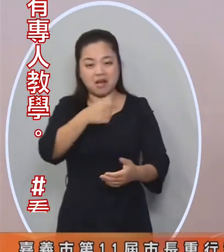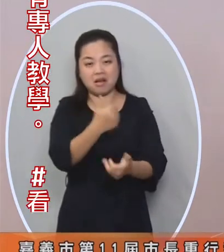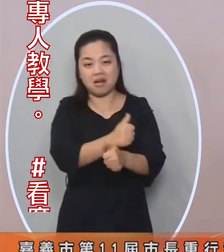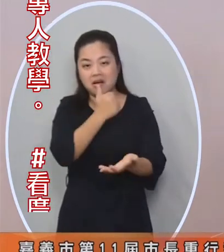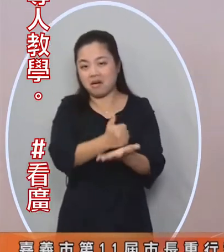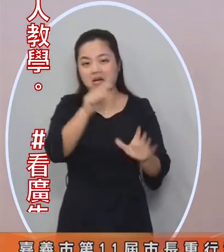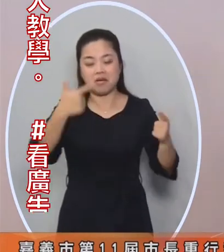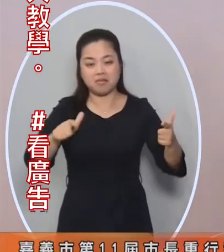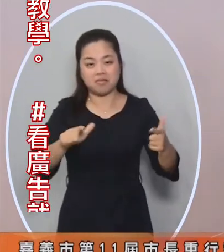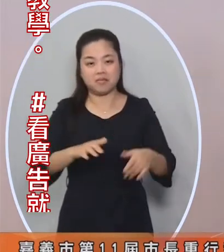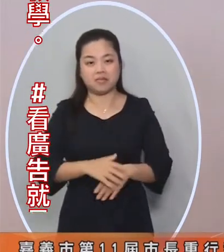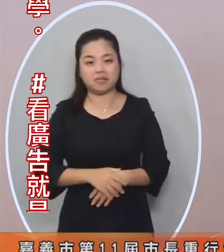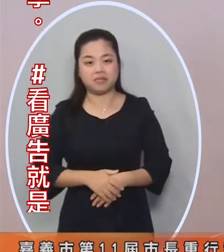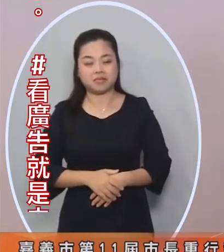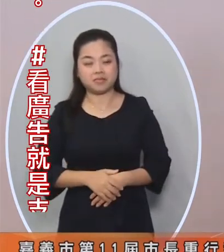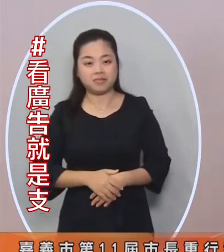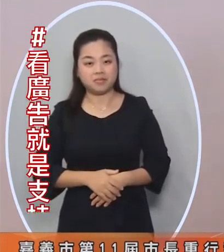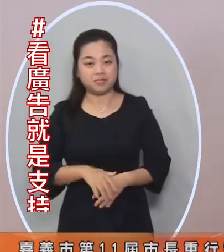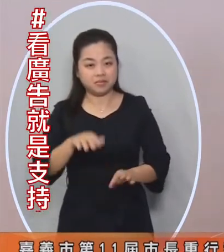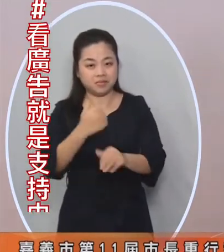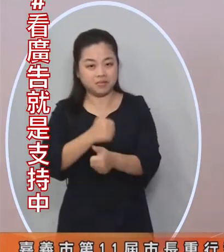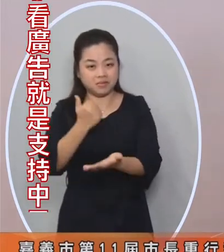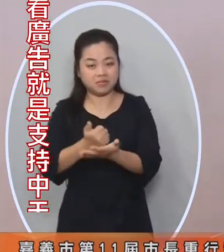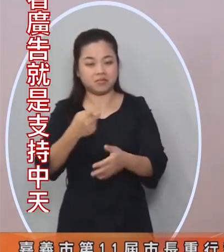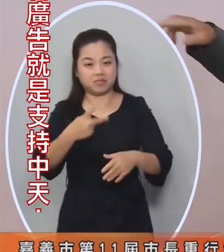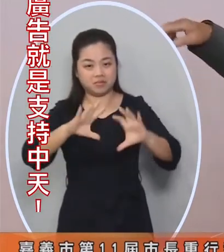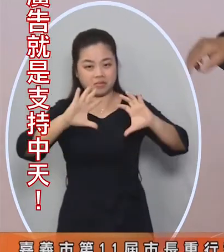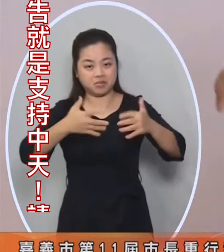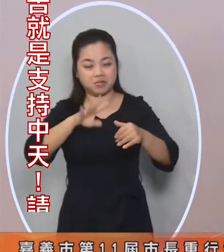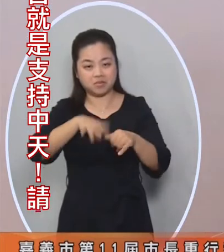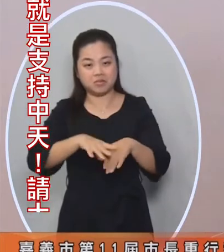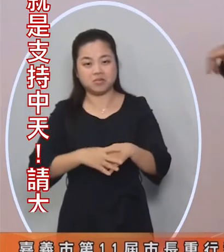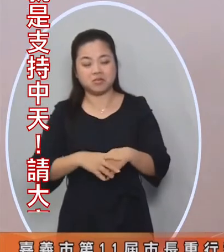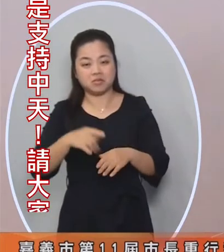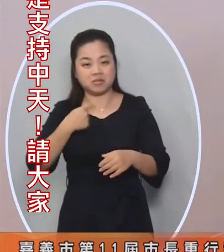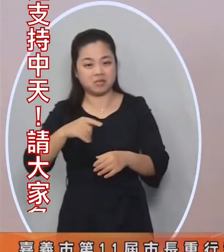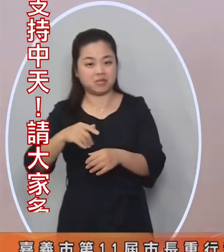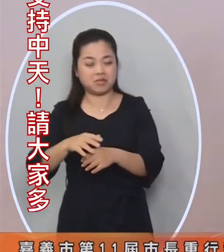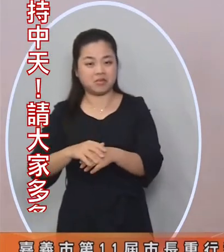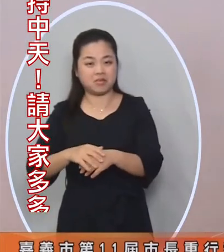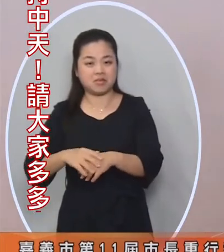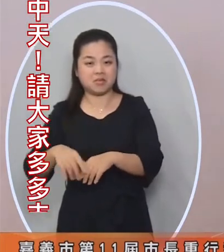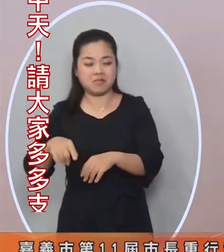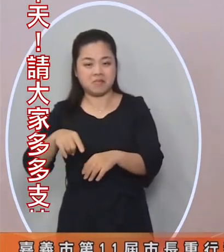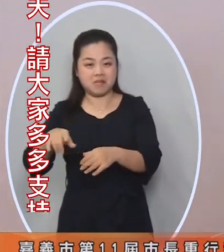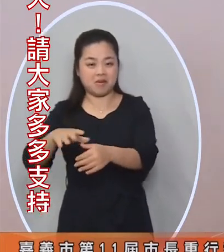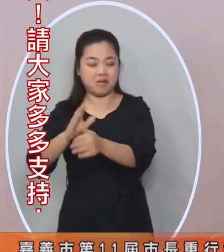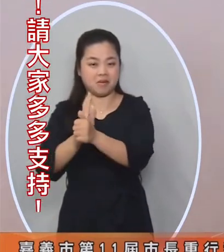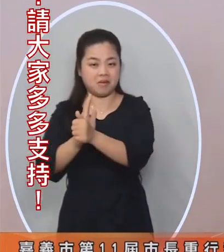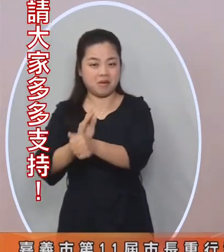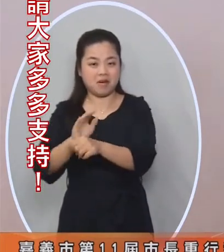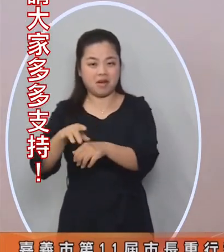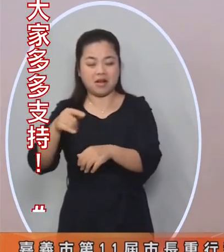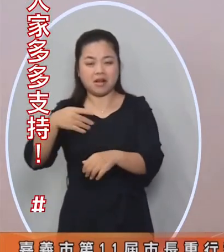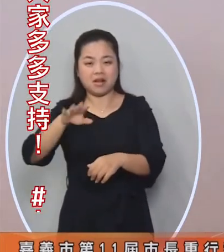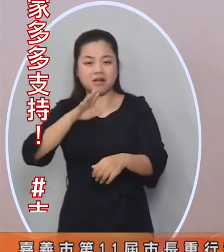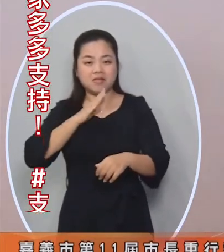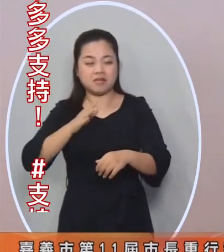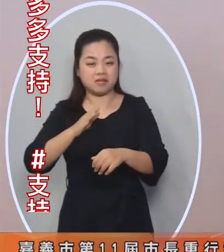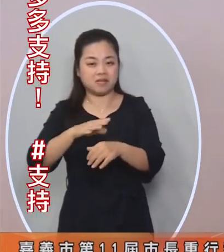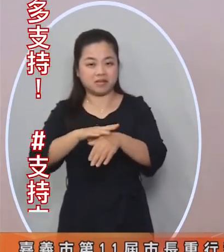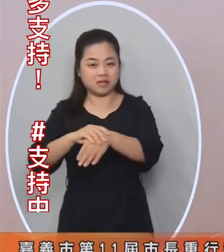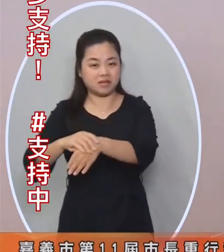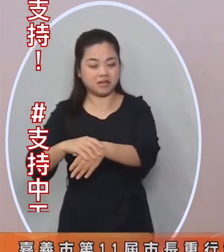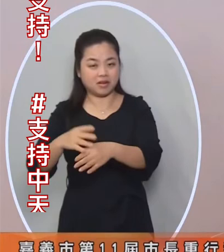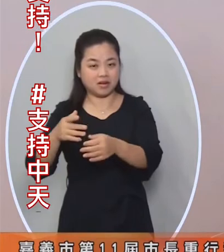掉，就两个论呢，我去所长带。研究所学生十五个啦，一个少将退休的，一个几